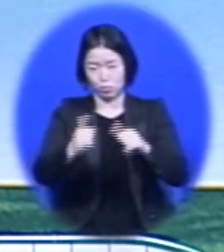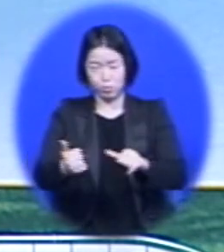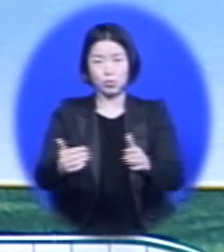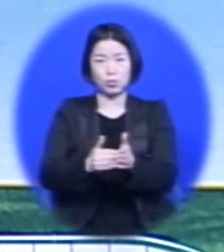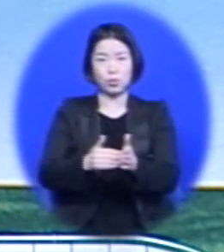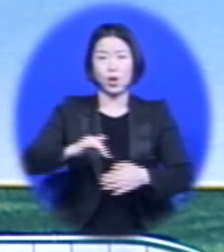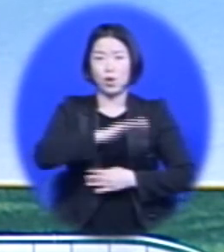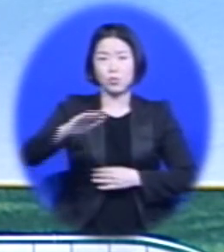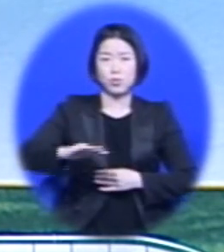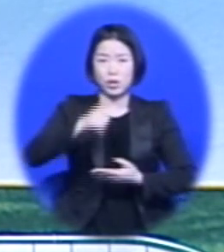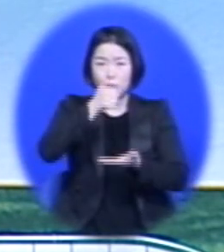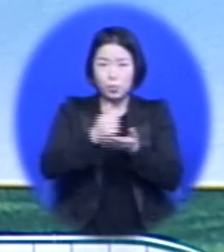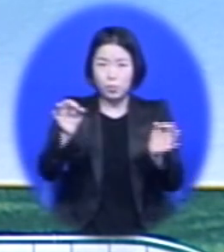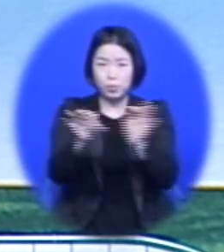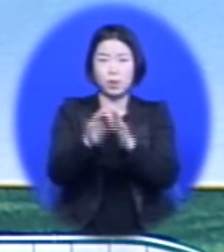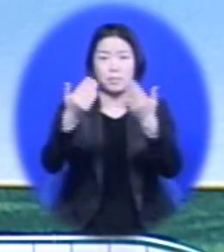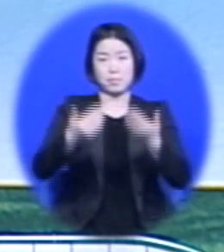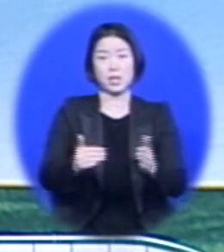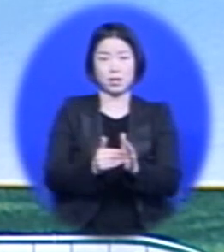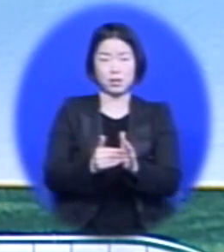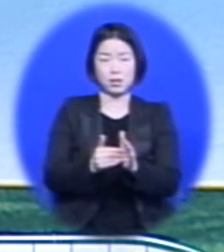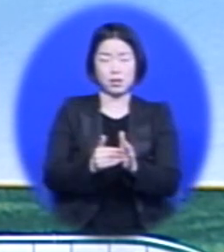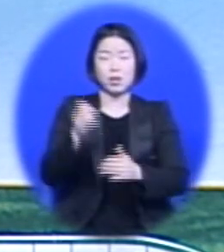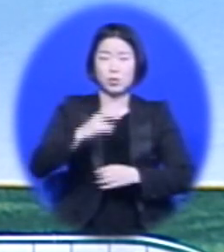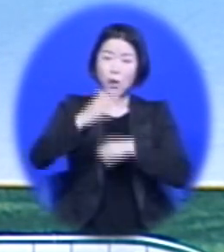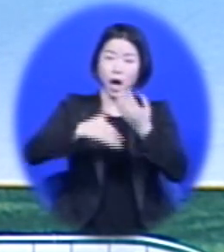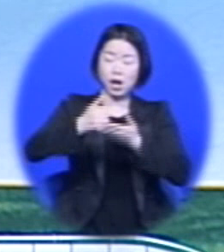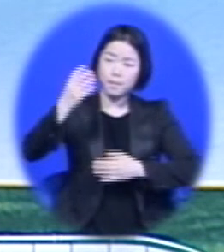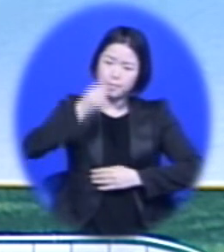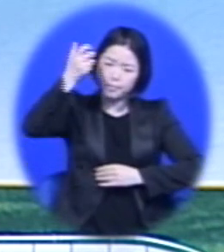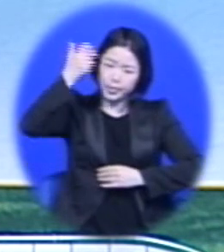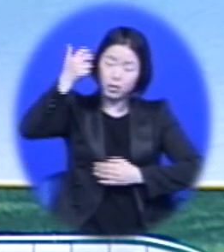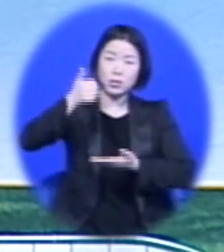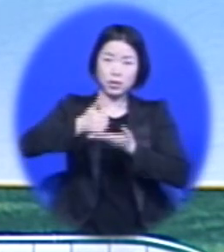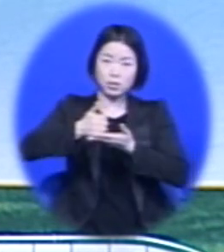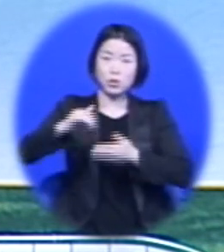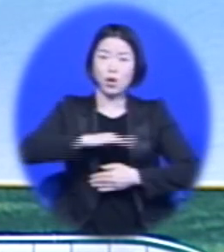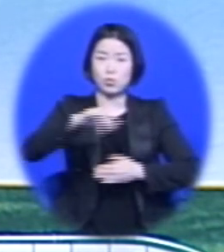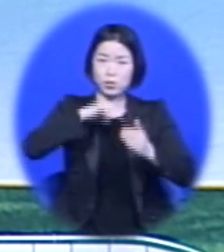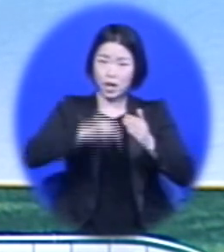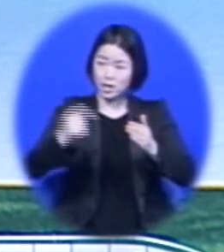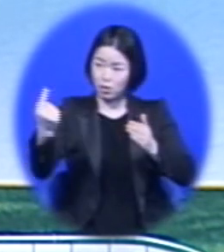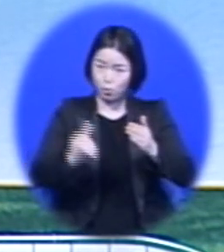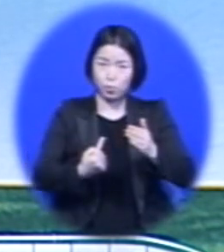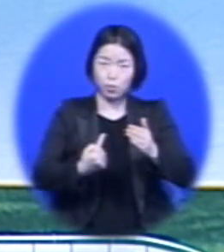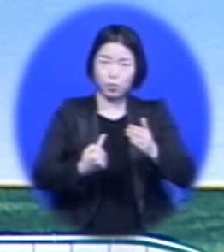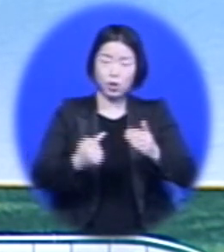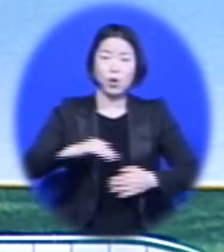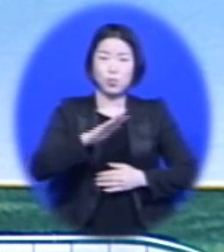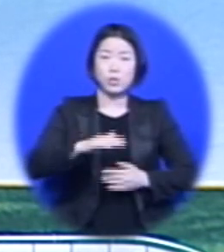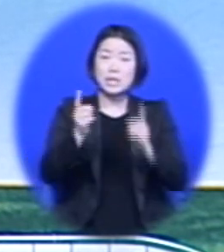우리는 속죄함을 받았습니다. 그리고 하나님의 성령께서 우리 안에 오셔서 우리를